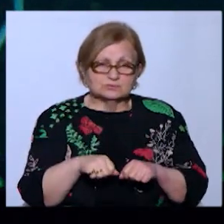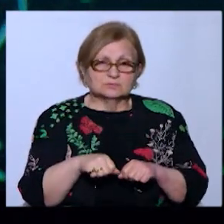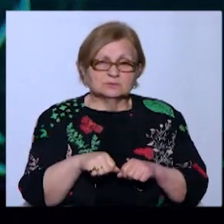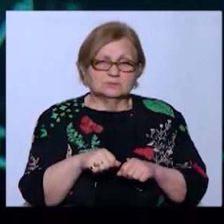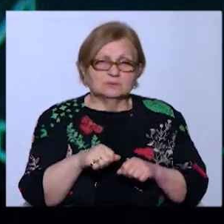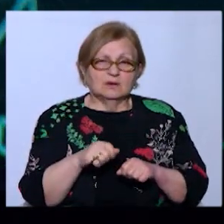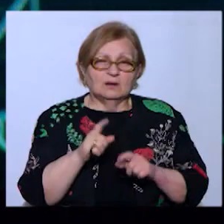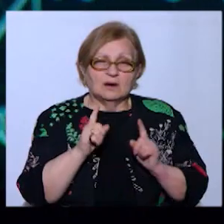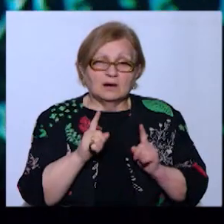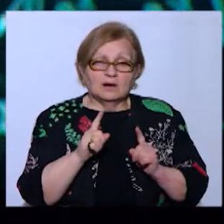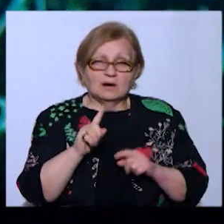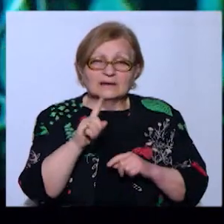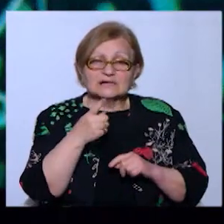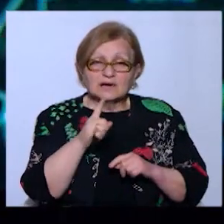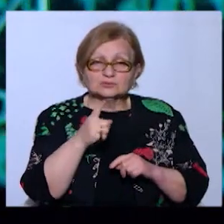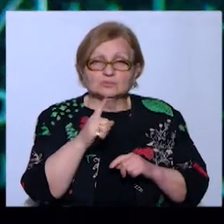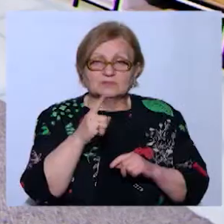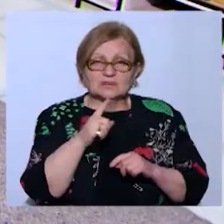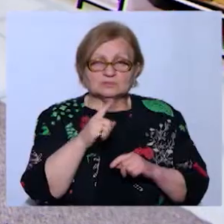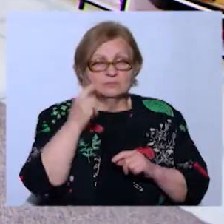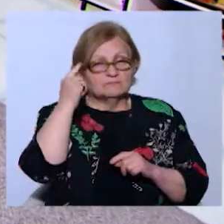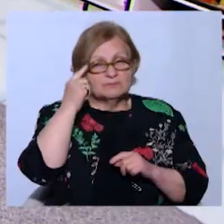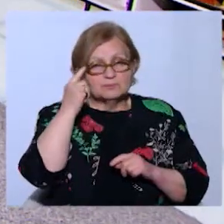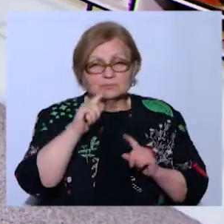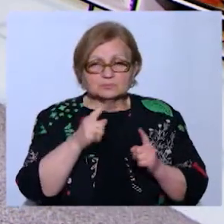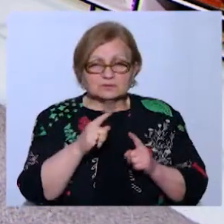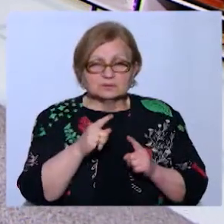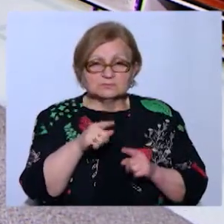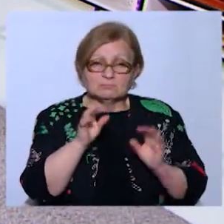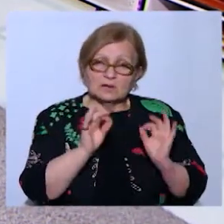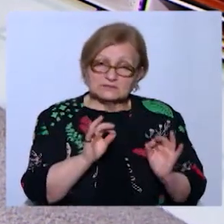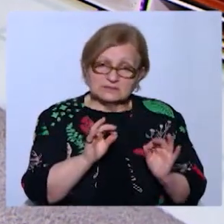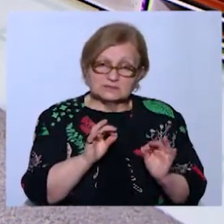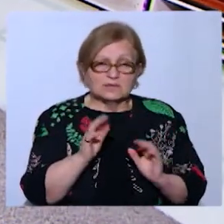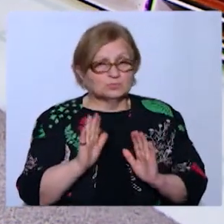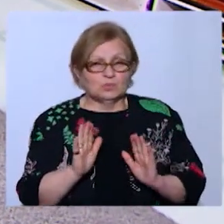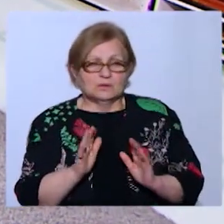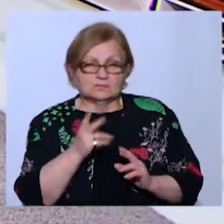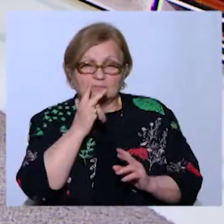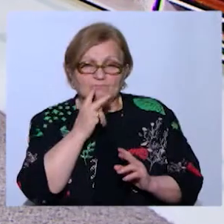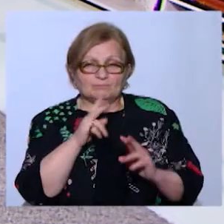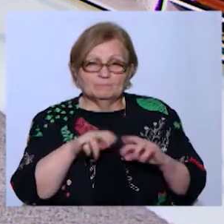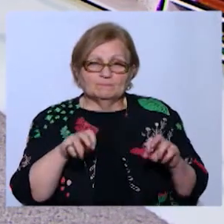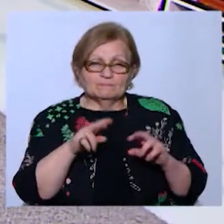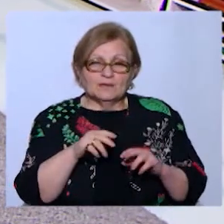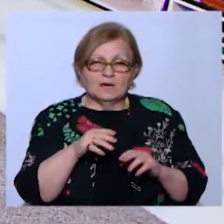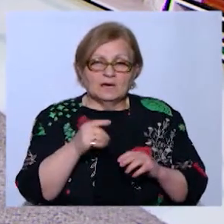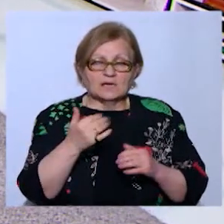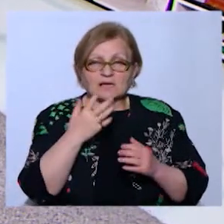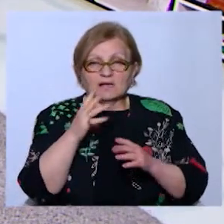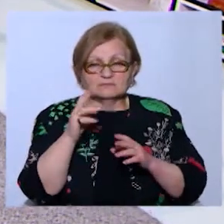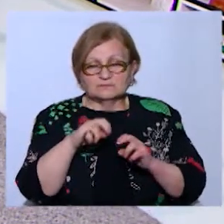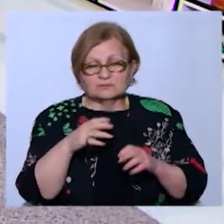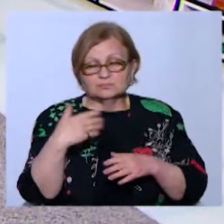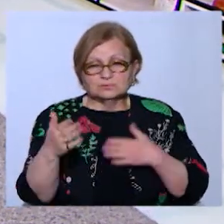შეგეძლოთ ამოცანებში, მაგრამ რატომ ხდება ესე? მოდით აბა ვიფიქროთ, მართალია თუ არა ეს დებულება. ანუ განვიხილოთ ტოლ გვერდა სამკუთხედი